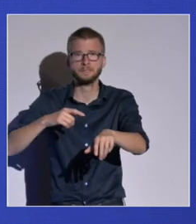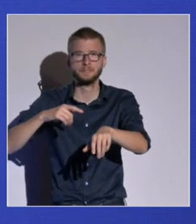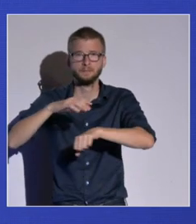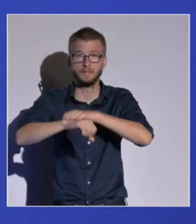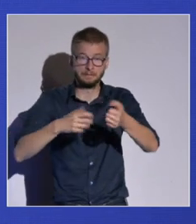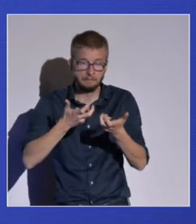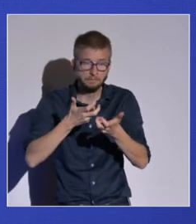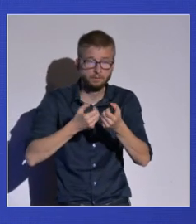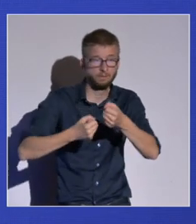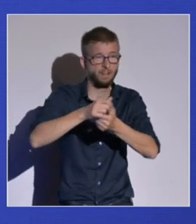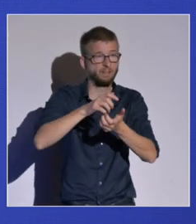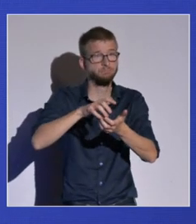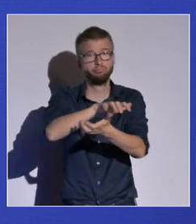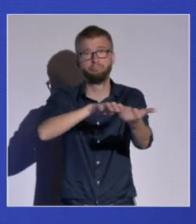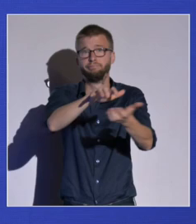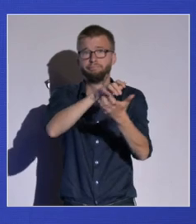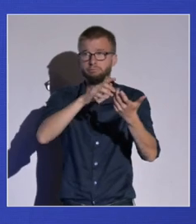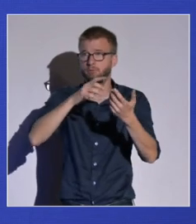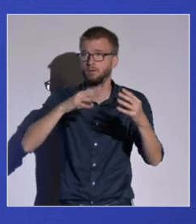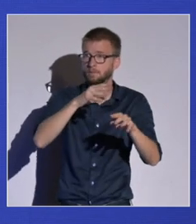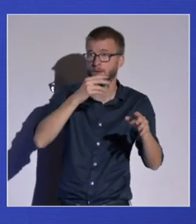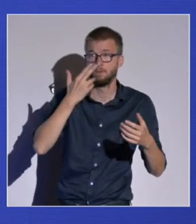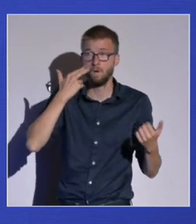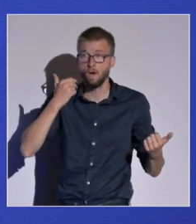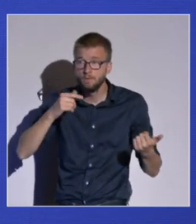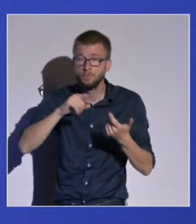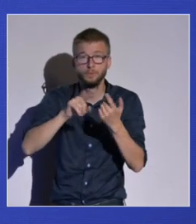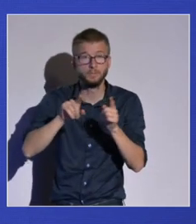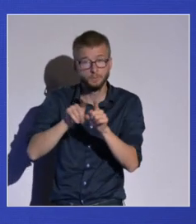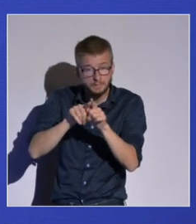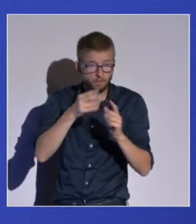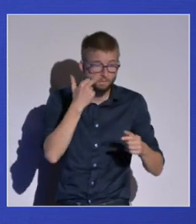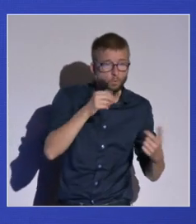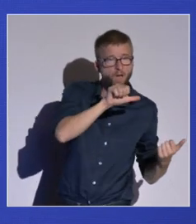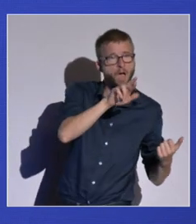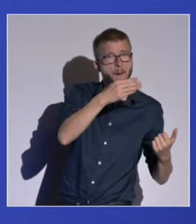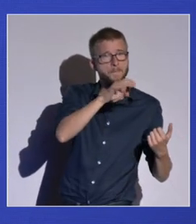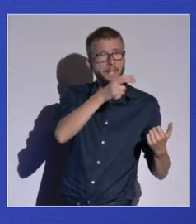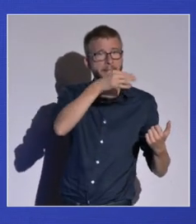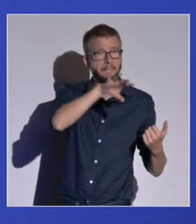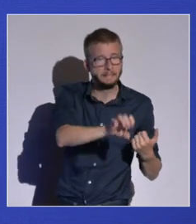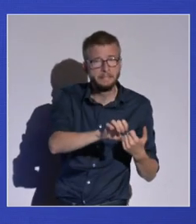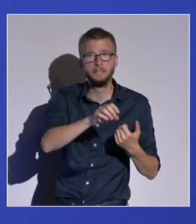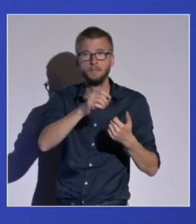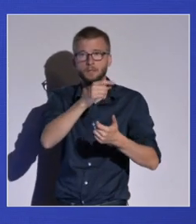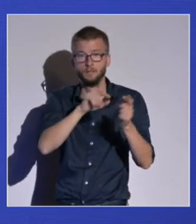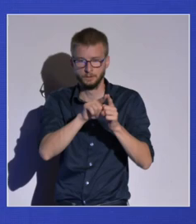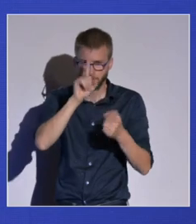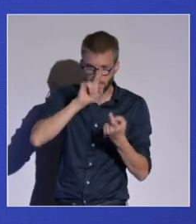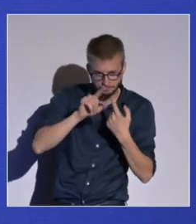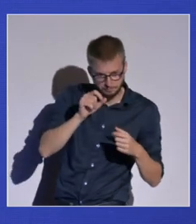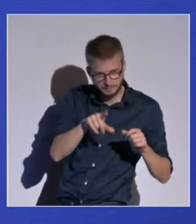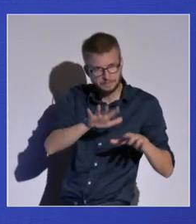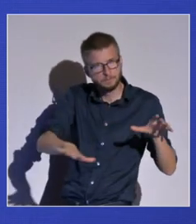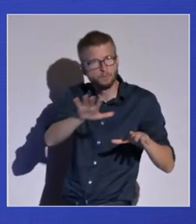règle absolue, et on l'a vu au Haut-Karabakh, et on craint de le voir en Arménie, pour laquelle il est nécessaire que nous mobilisions toutes